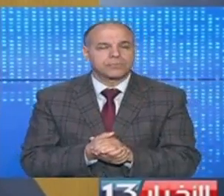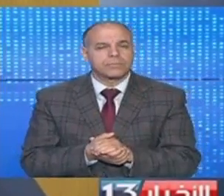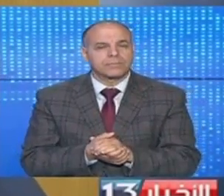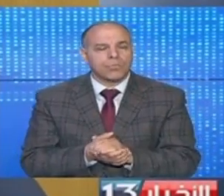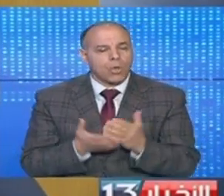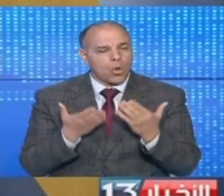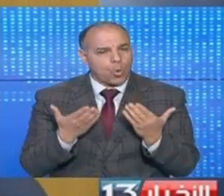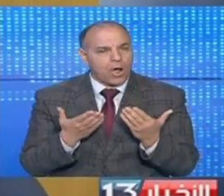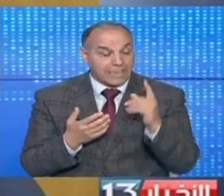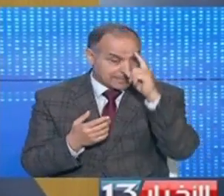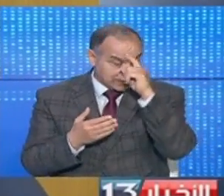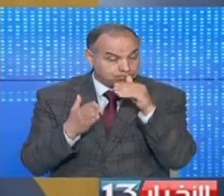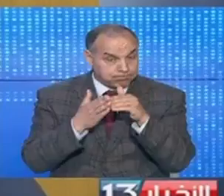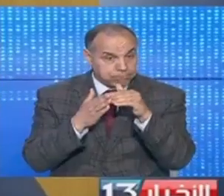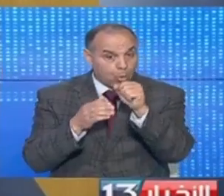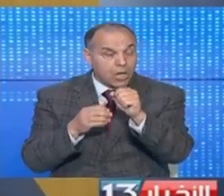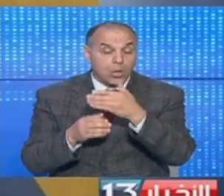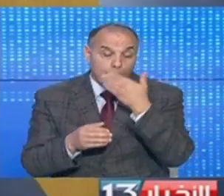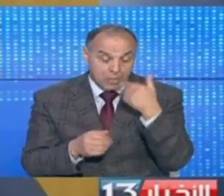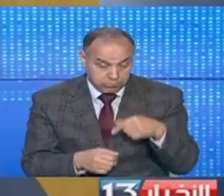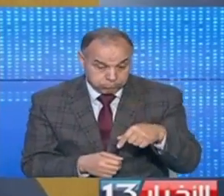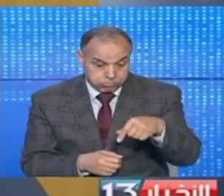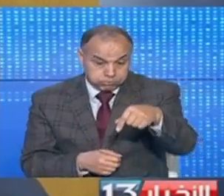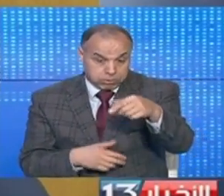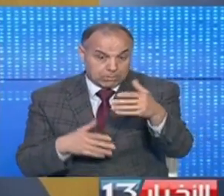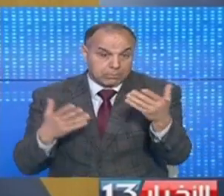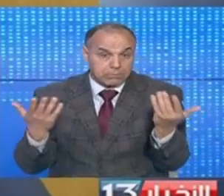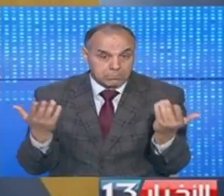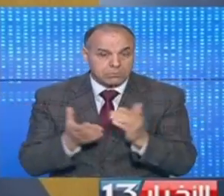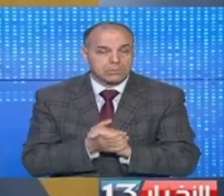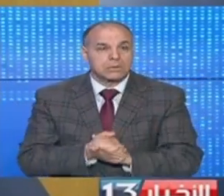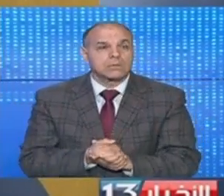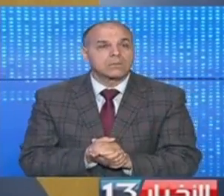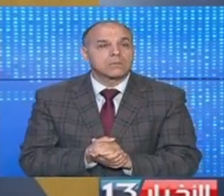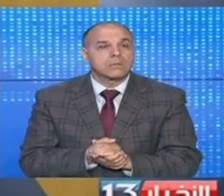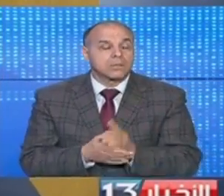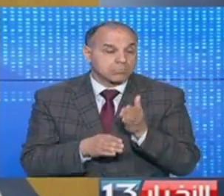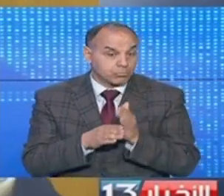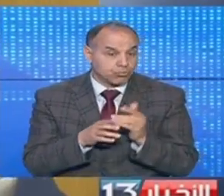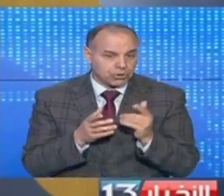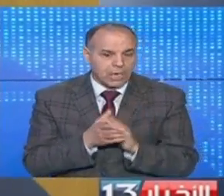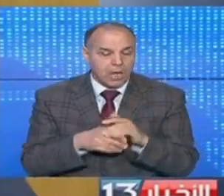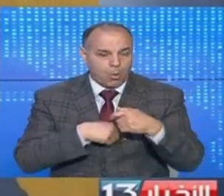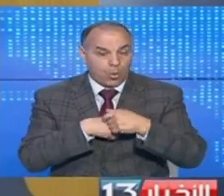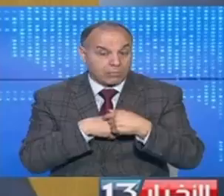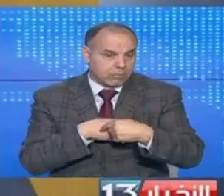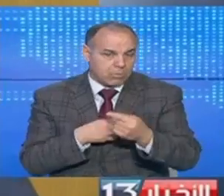يزيدنا صعب على صعب لانه رمضان اللي يقول نحن نتوقع مستعده فكره